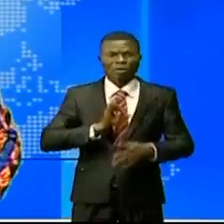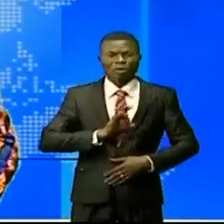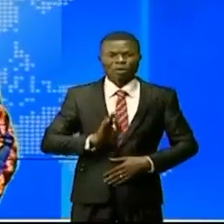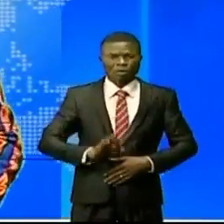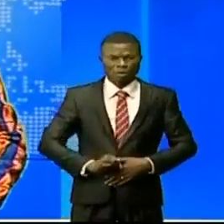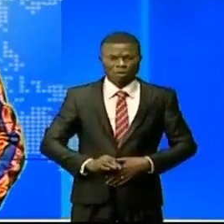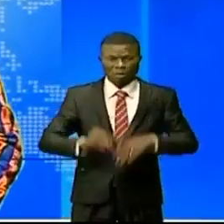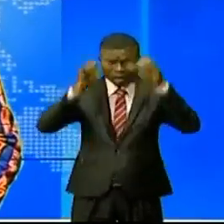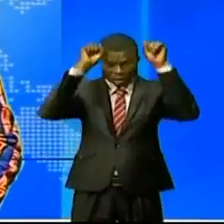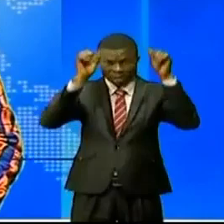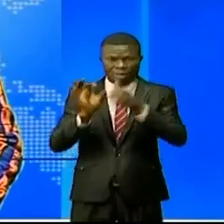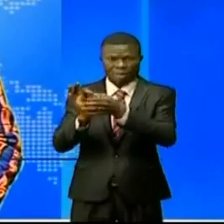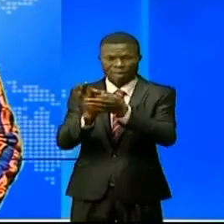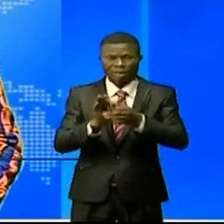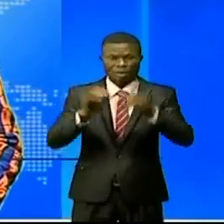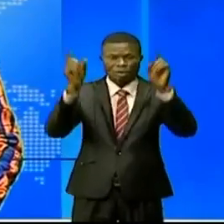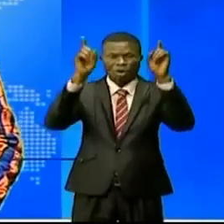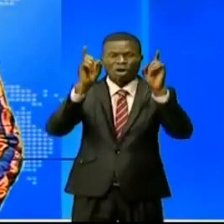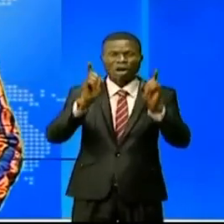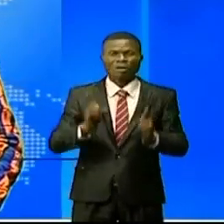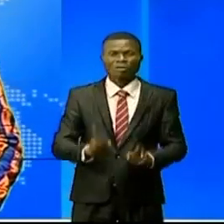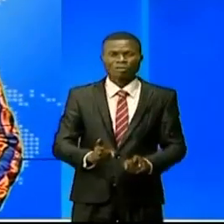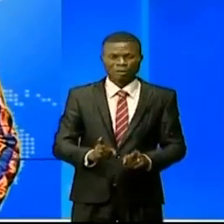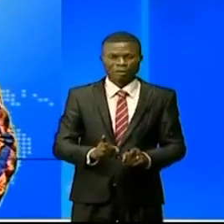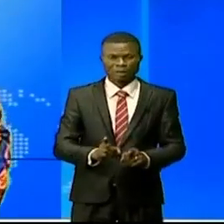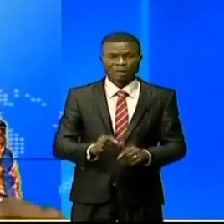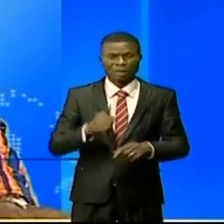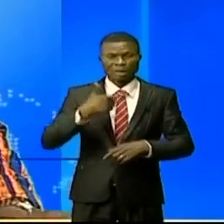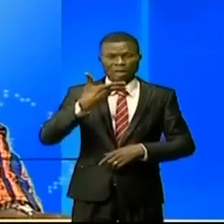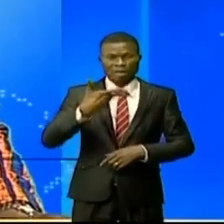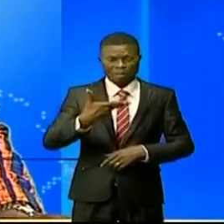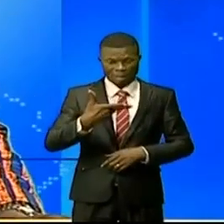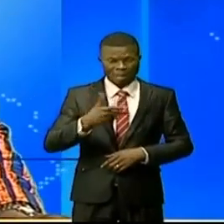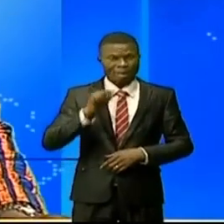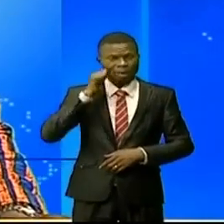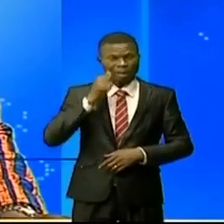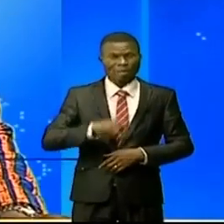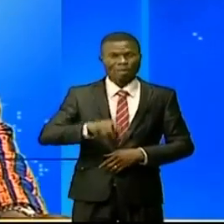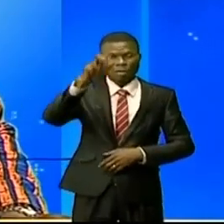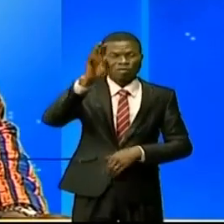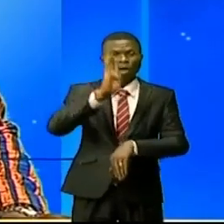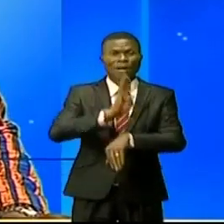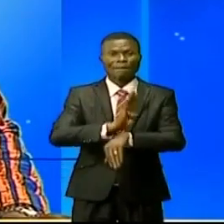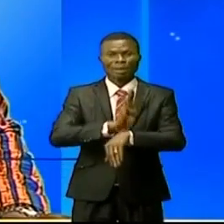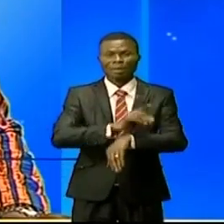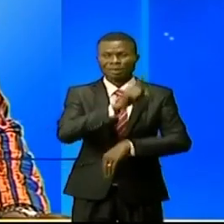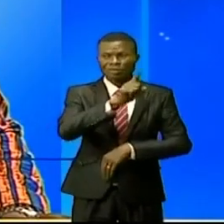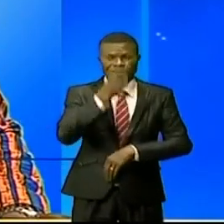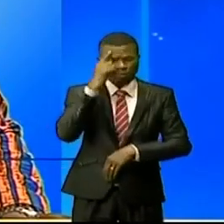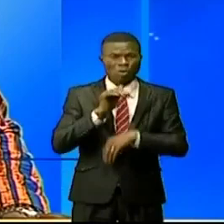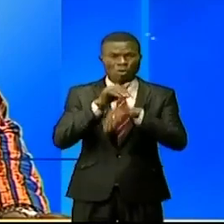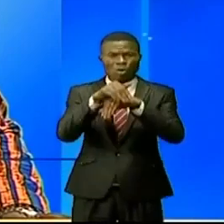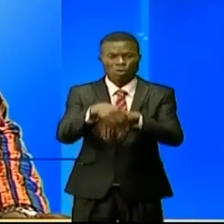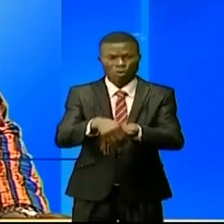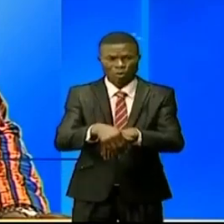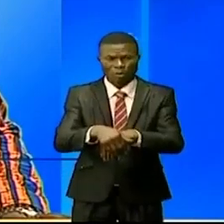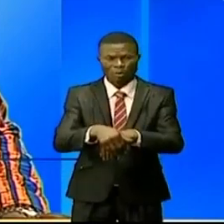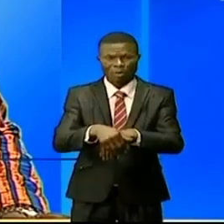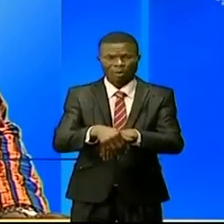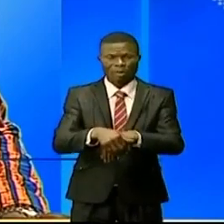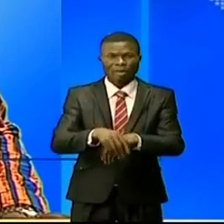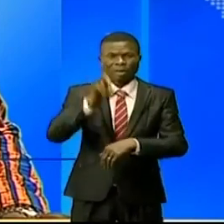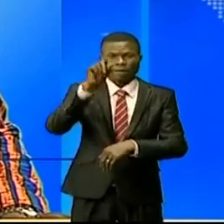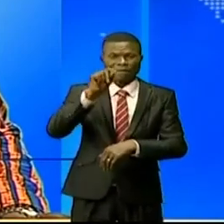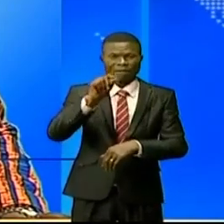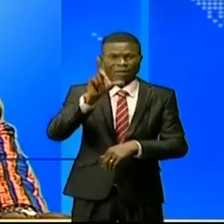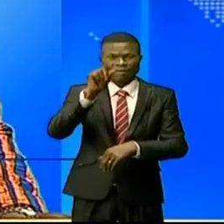président en exercice de l'Union africaine est attendu ce mercredi dans la capitale brazzavilloise pour prendre part